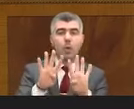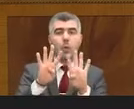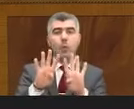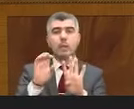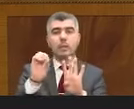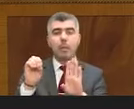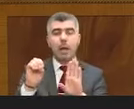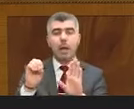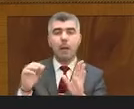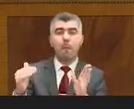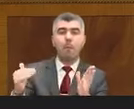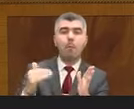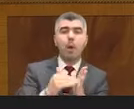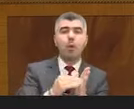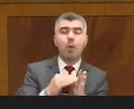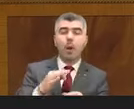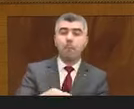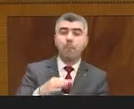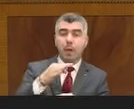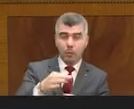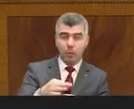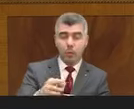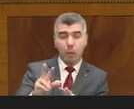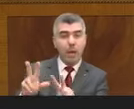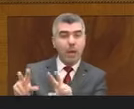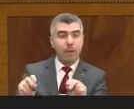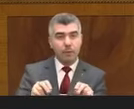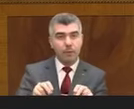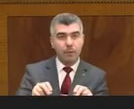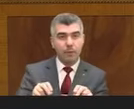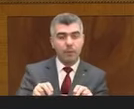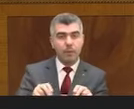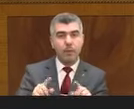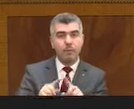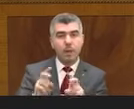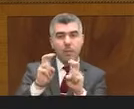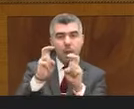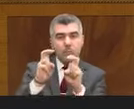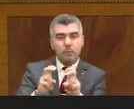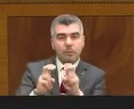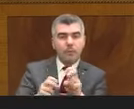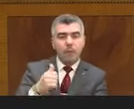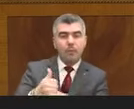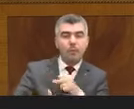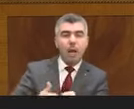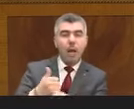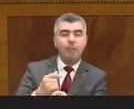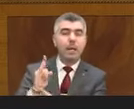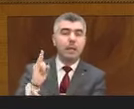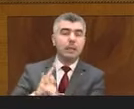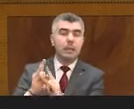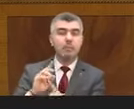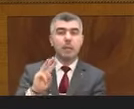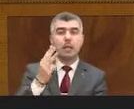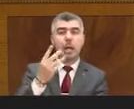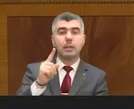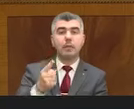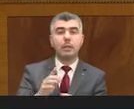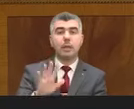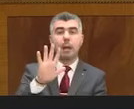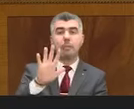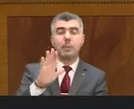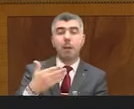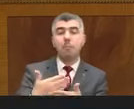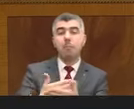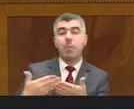680 مليون متر مكعب، مقارنة مع الأدنى اللي كان عندنا في الماضي اللي هو 3.5 مليار